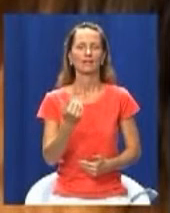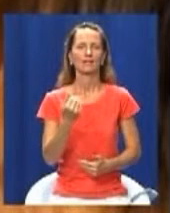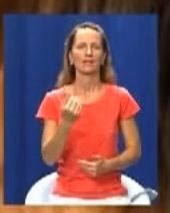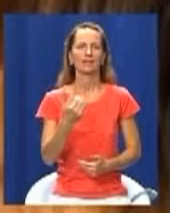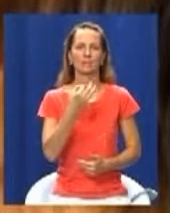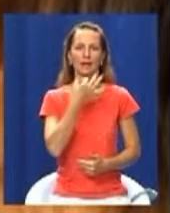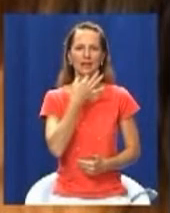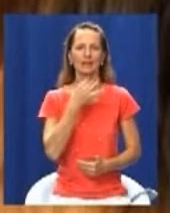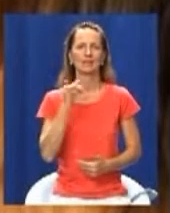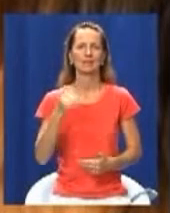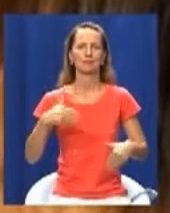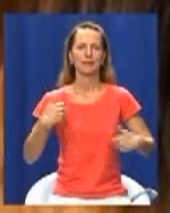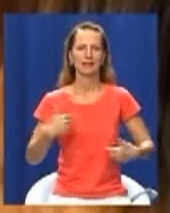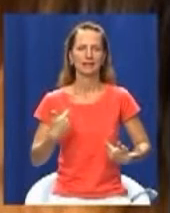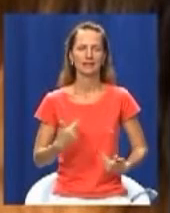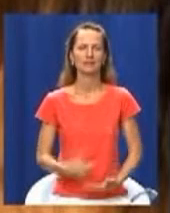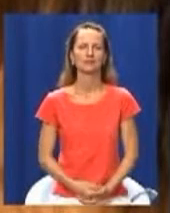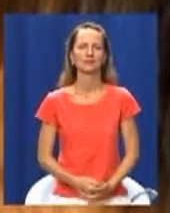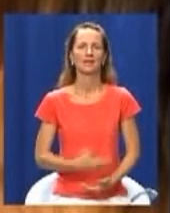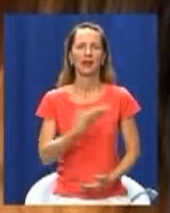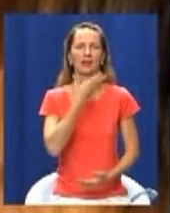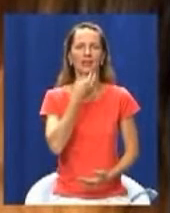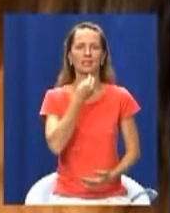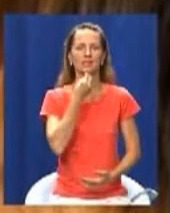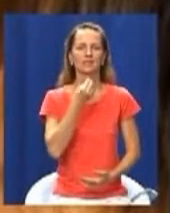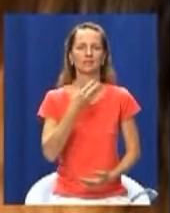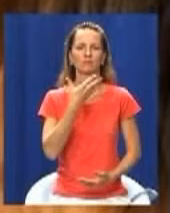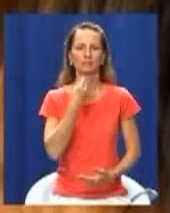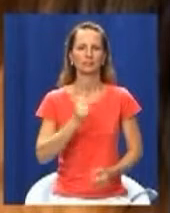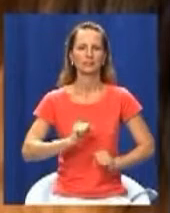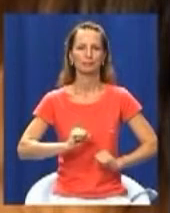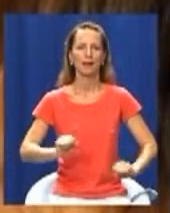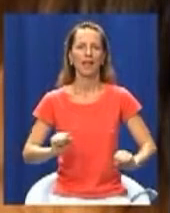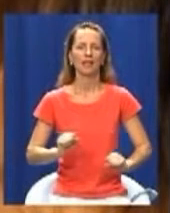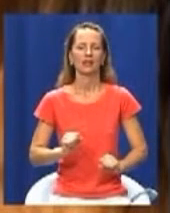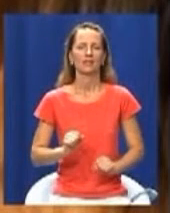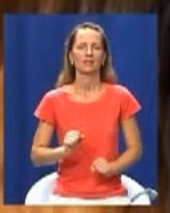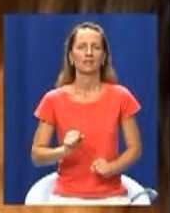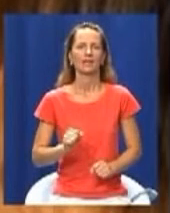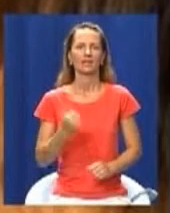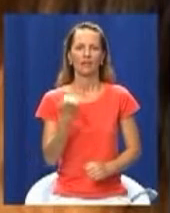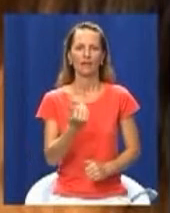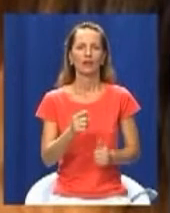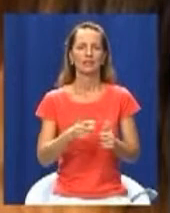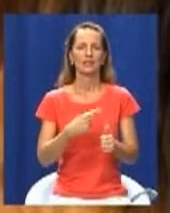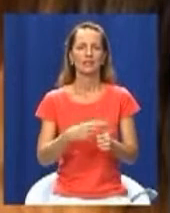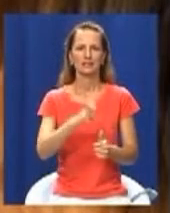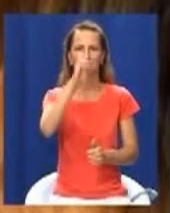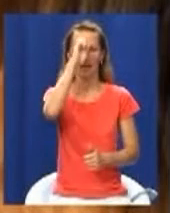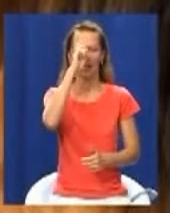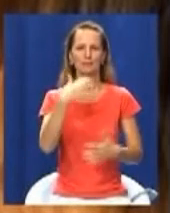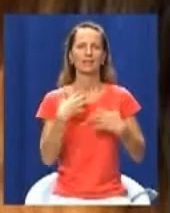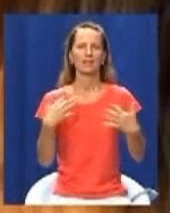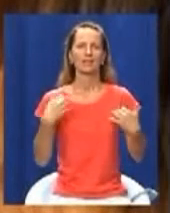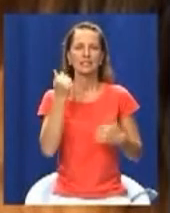тільки цікавими, а й корисними. Красивий та граціозний, хоробрий і відважний. Саме його називають царем звірів.